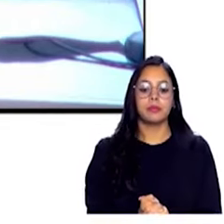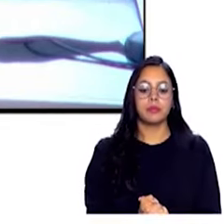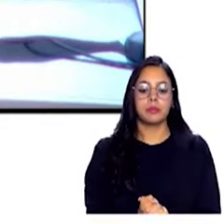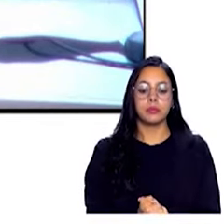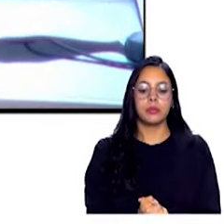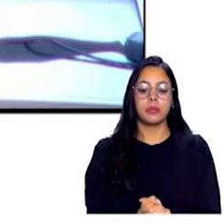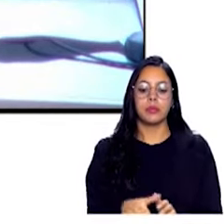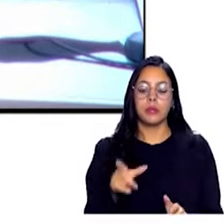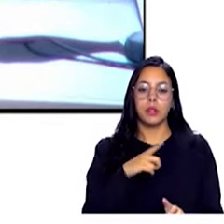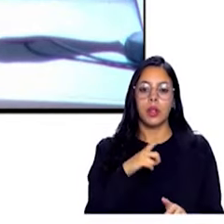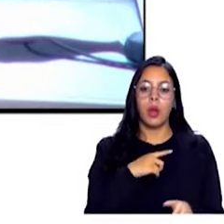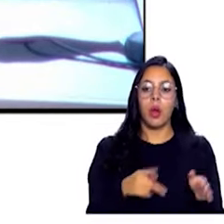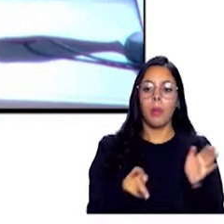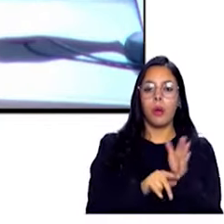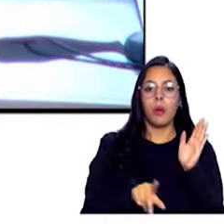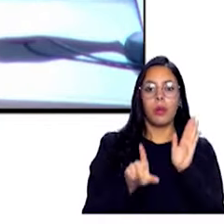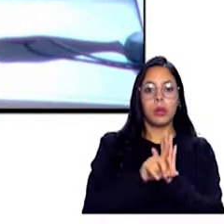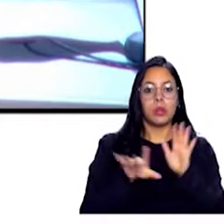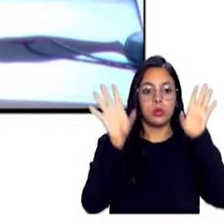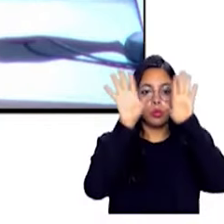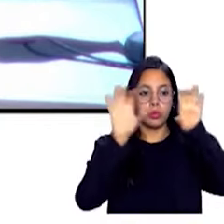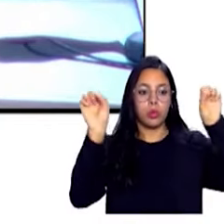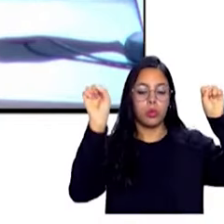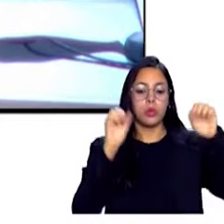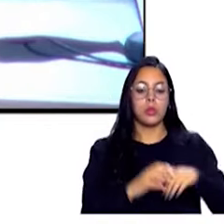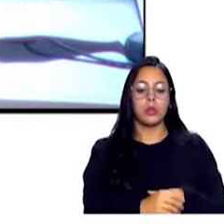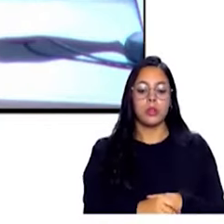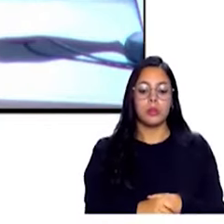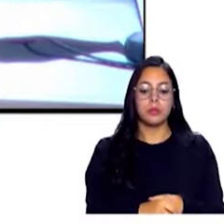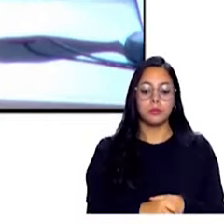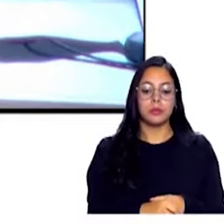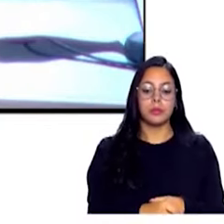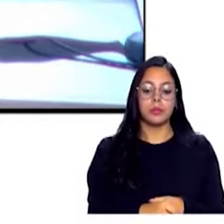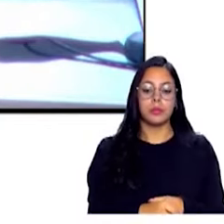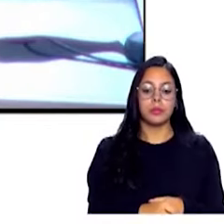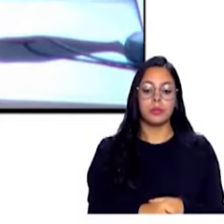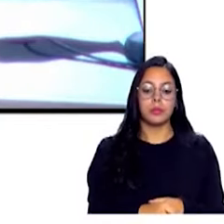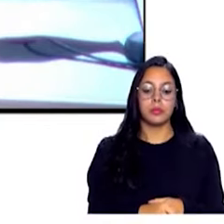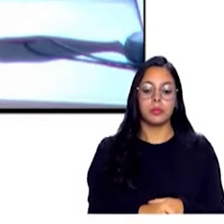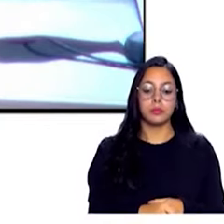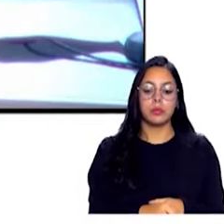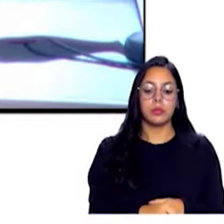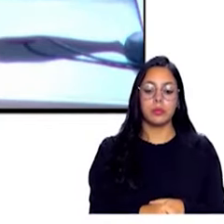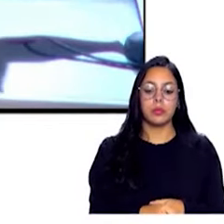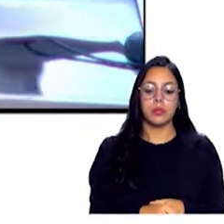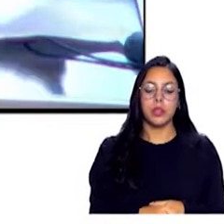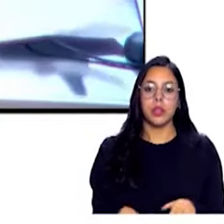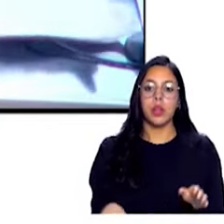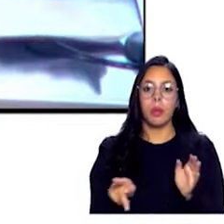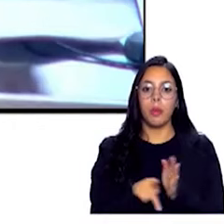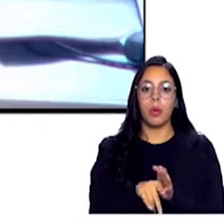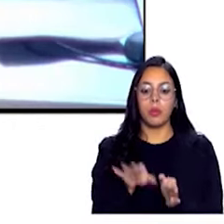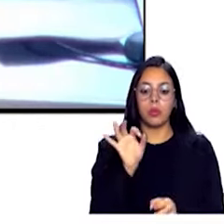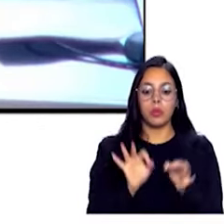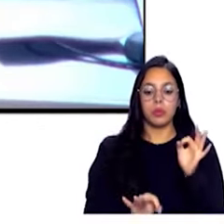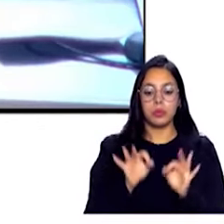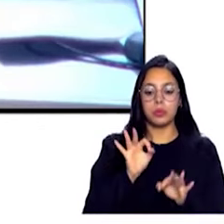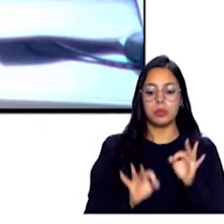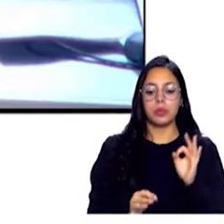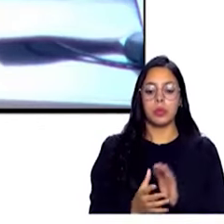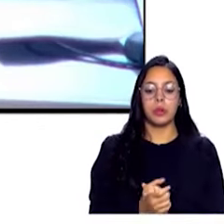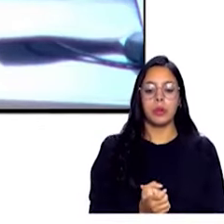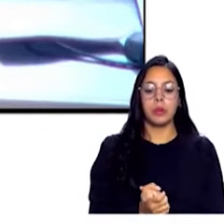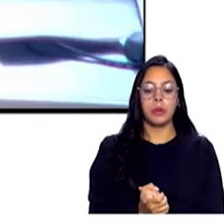un juge qui juge c'est Pour ça quein sur la question de pourquoi passons